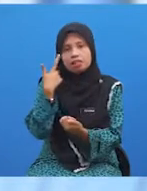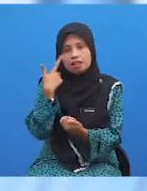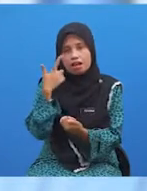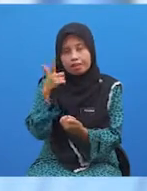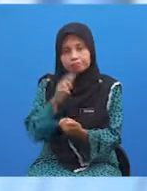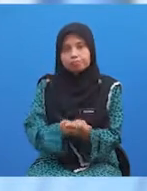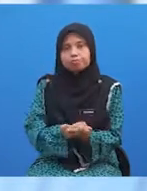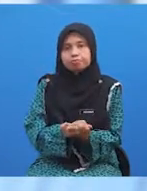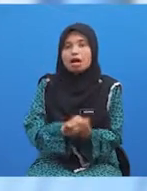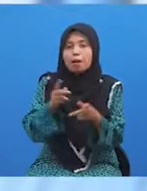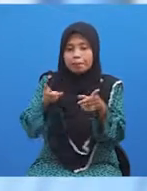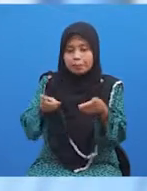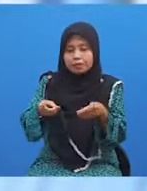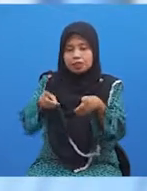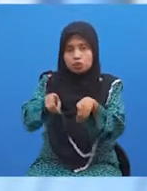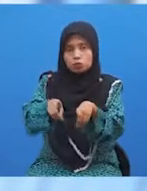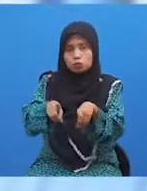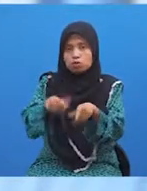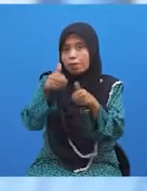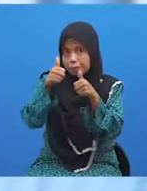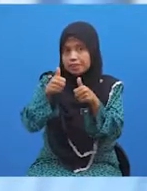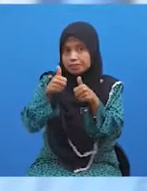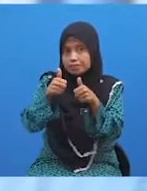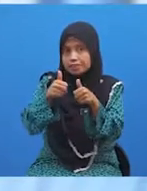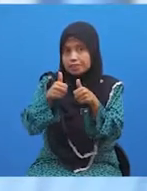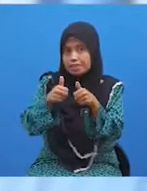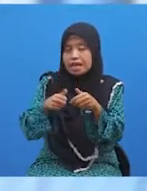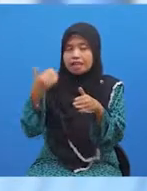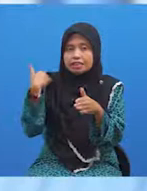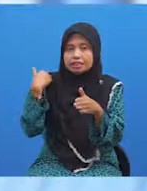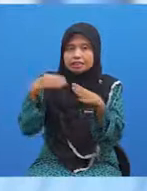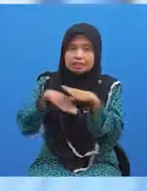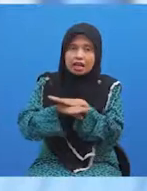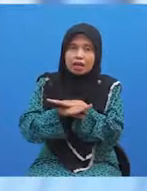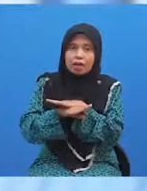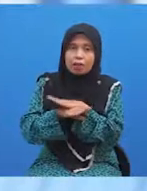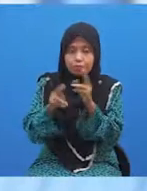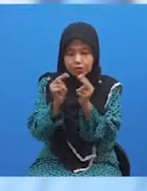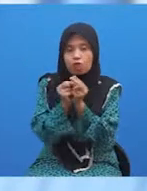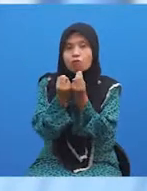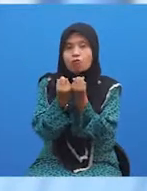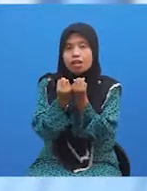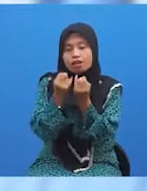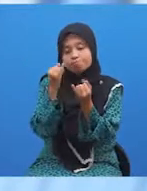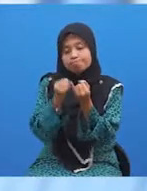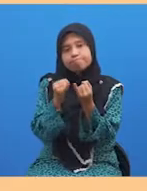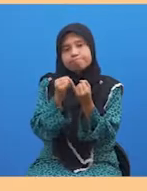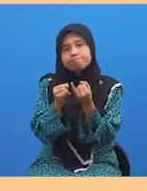pula peristiwa menarik yang terdapat dalam novel